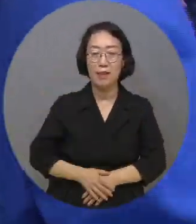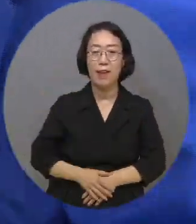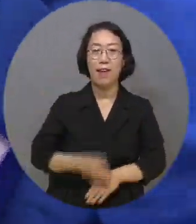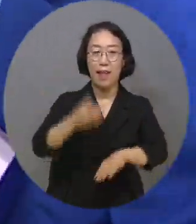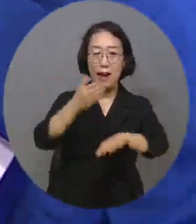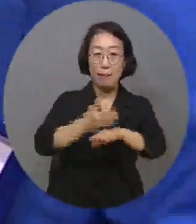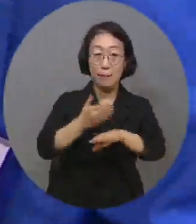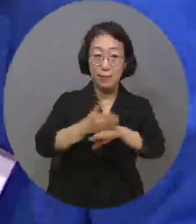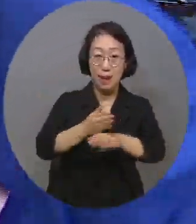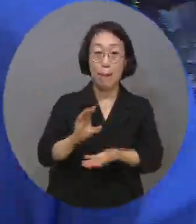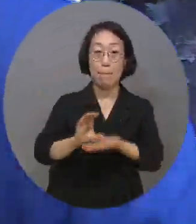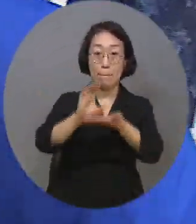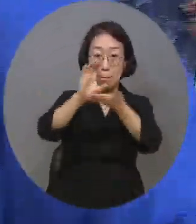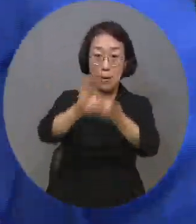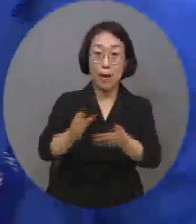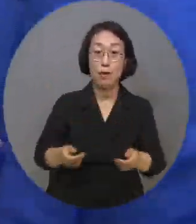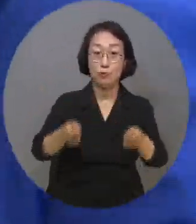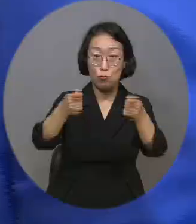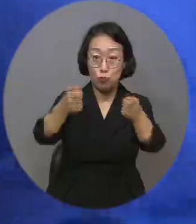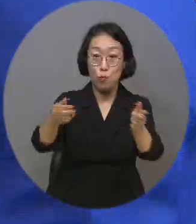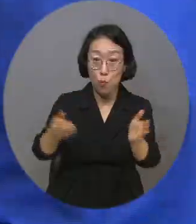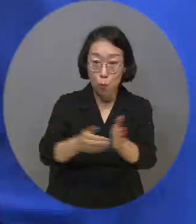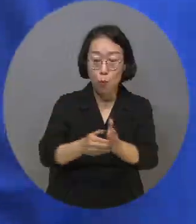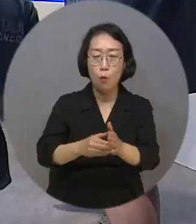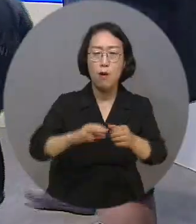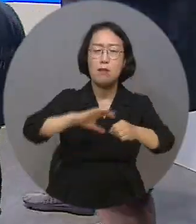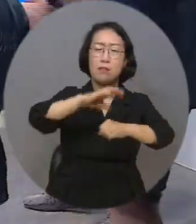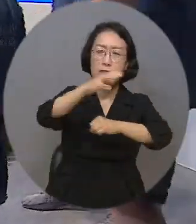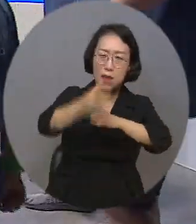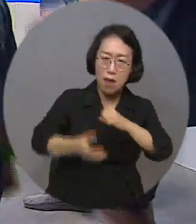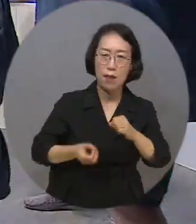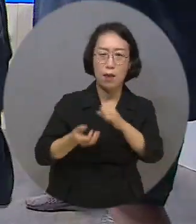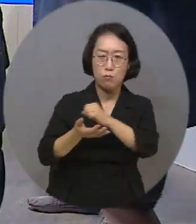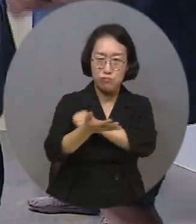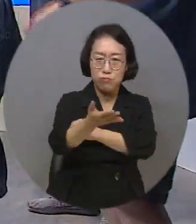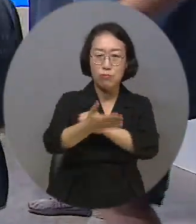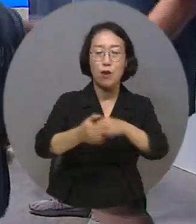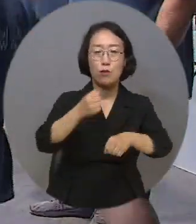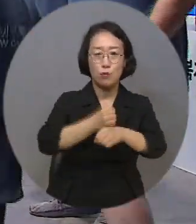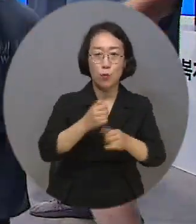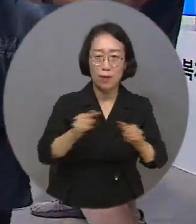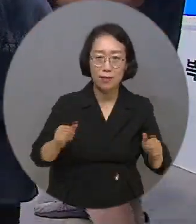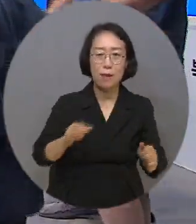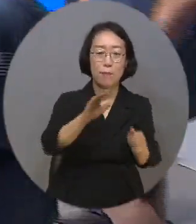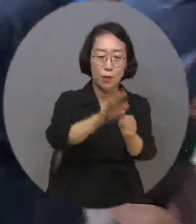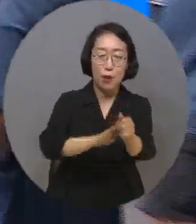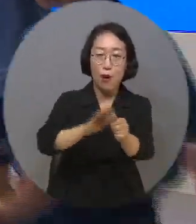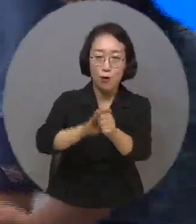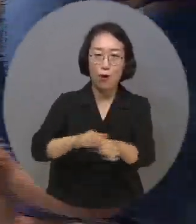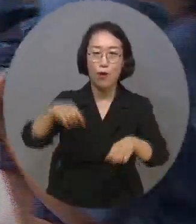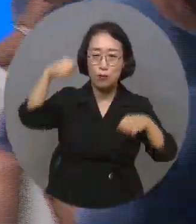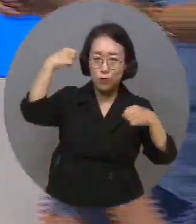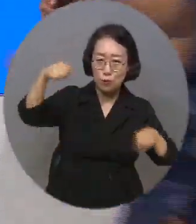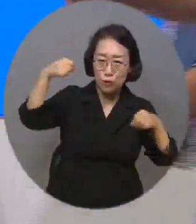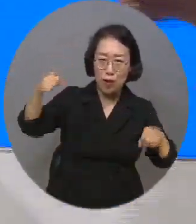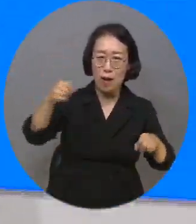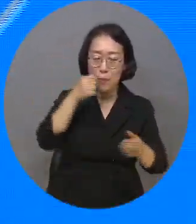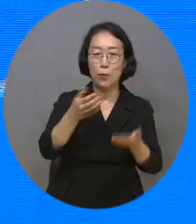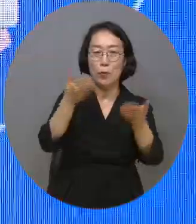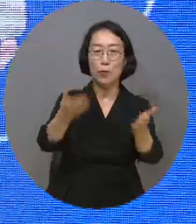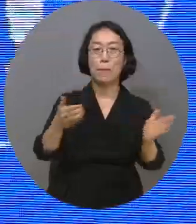감사패를 전달하고 전 세계 태권도 보급을 위해 헌신한 관계자들을 격려하는 축하 무대 등이